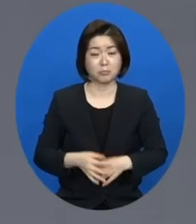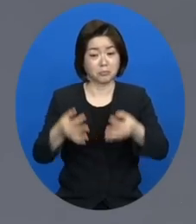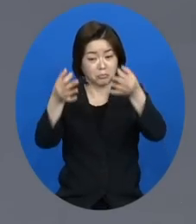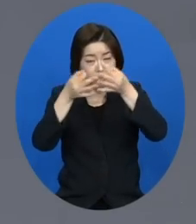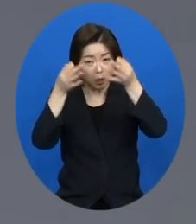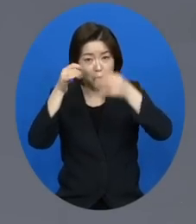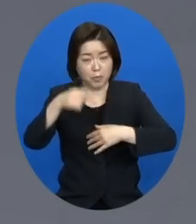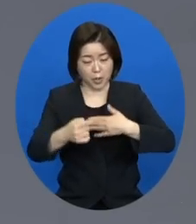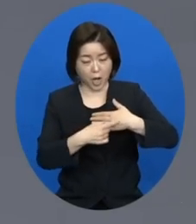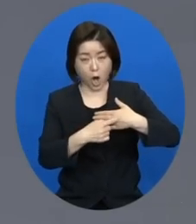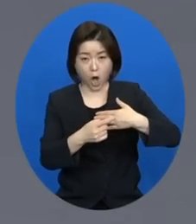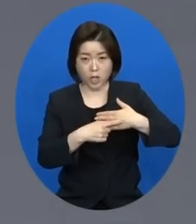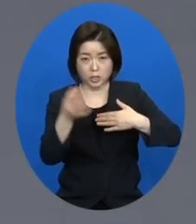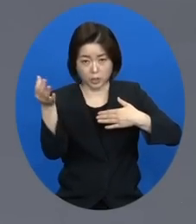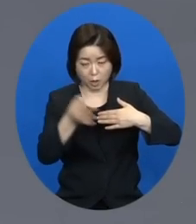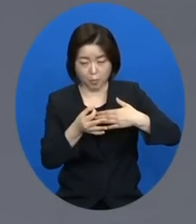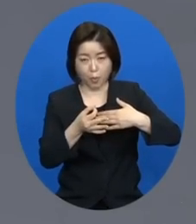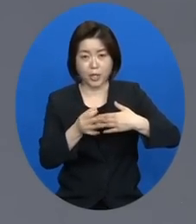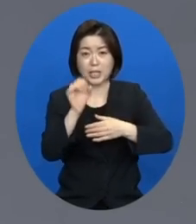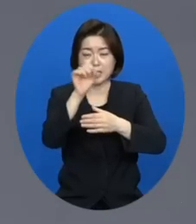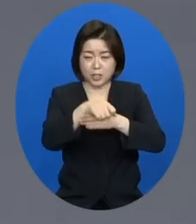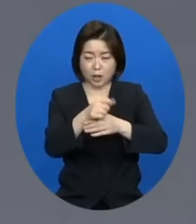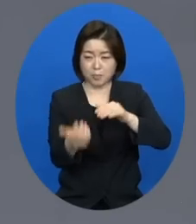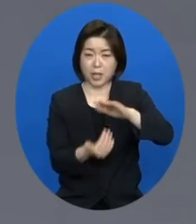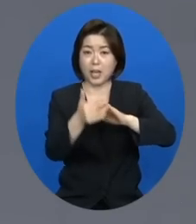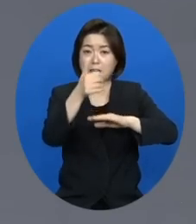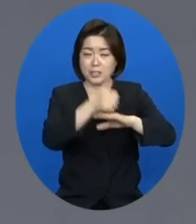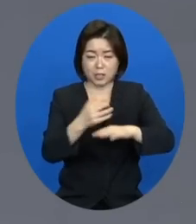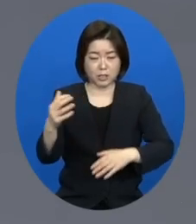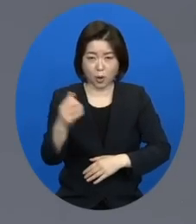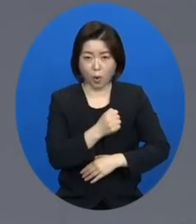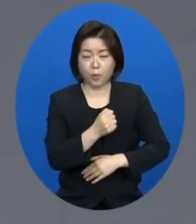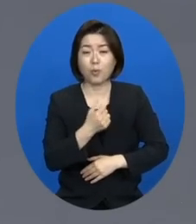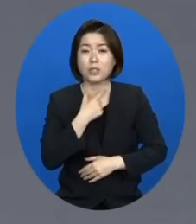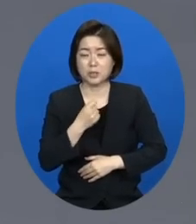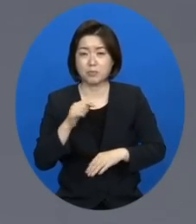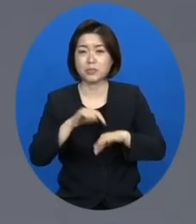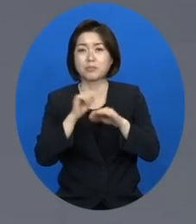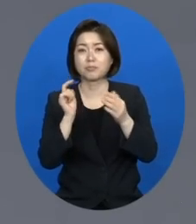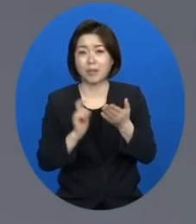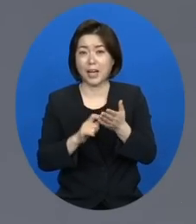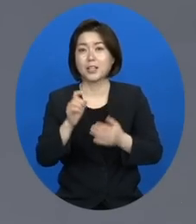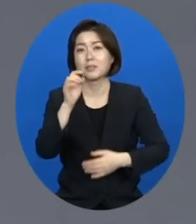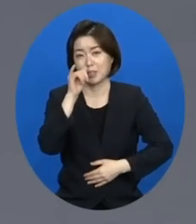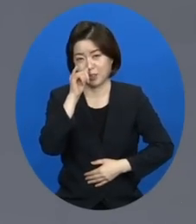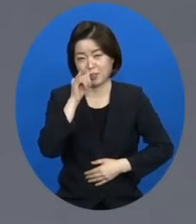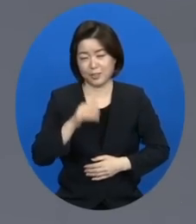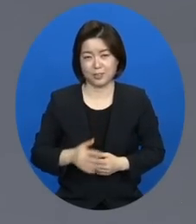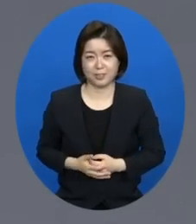보이는 어떤 겉으로 보이는 열매와 성취를 얻고자 하는 마음이 있어요.